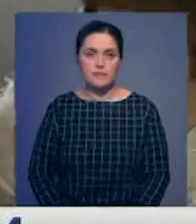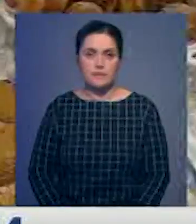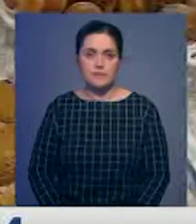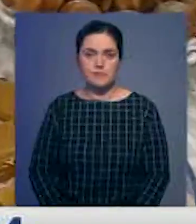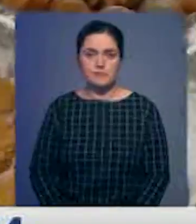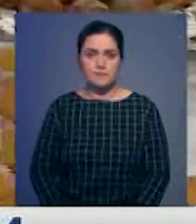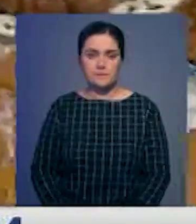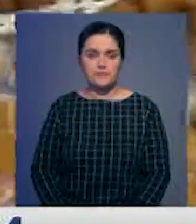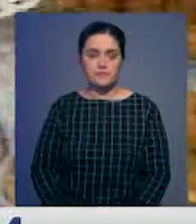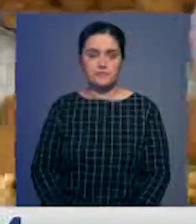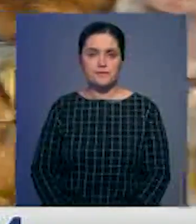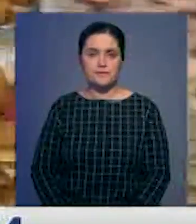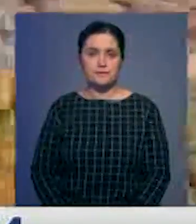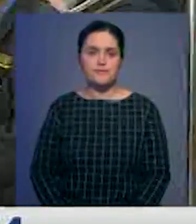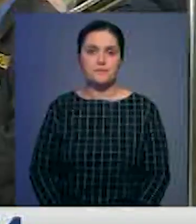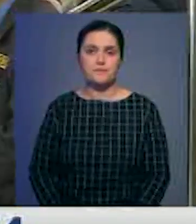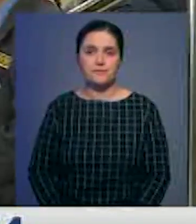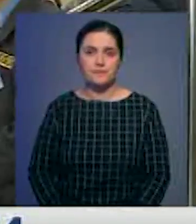тенге.